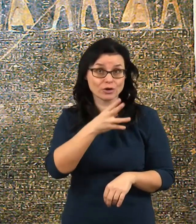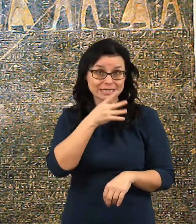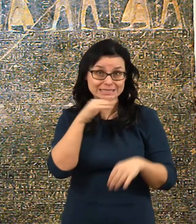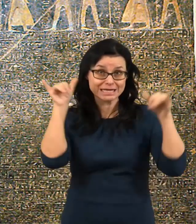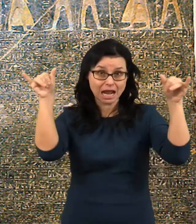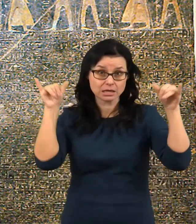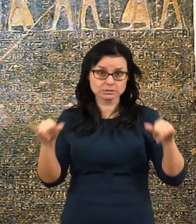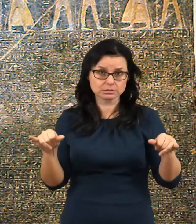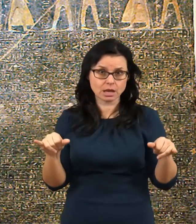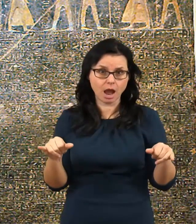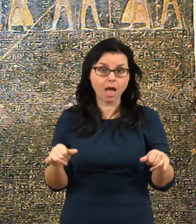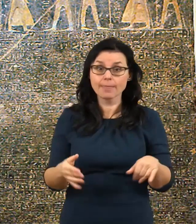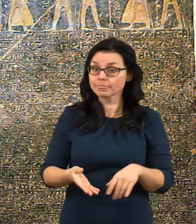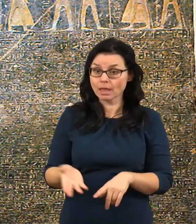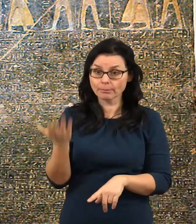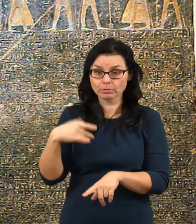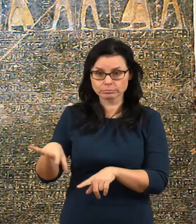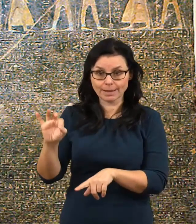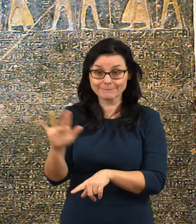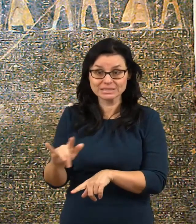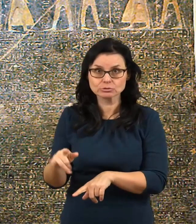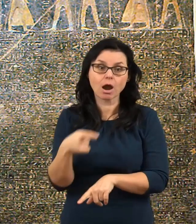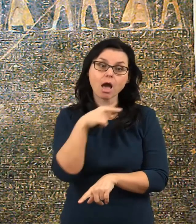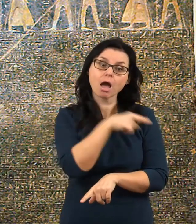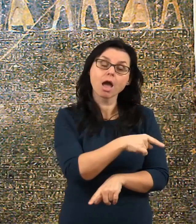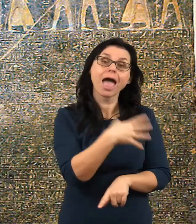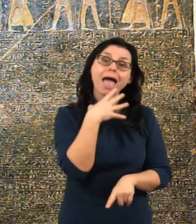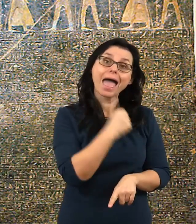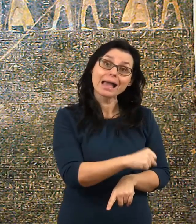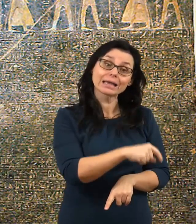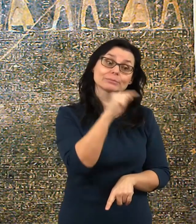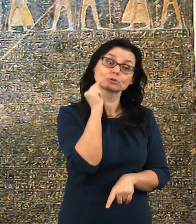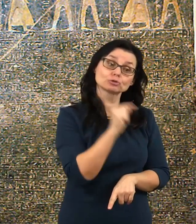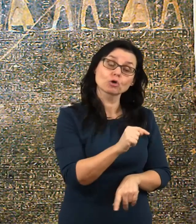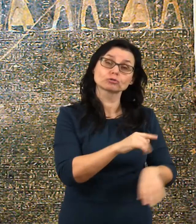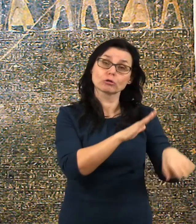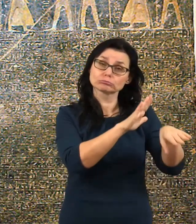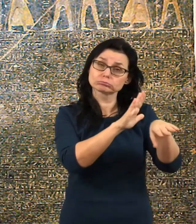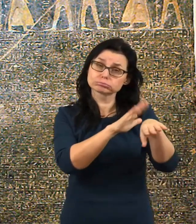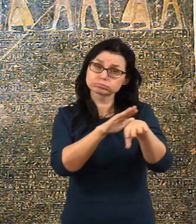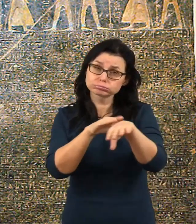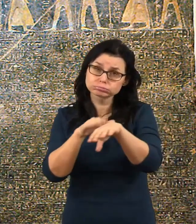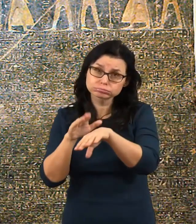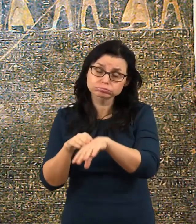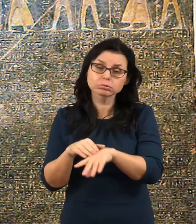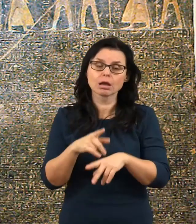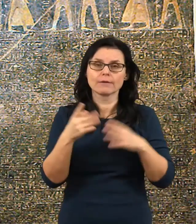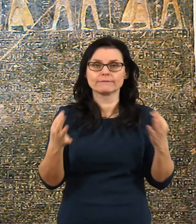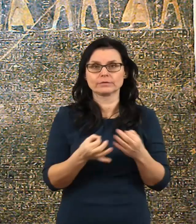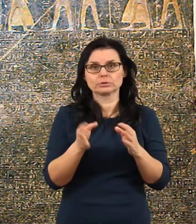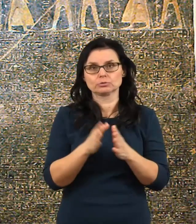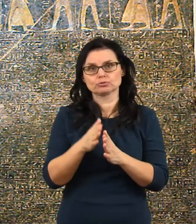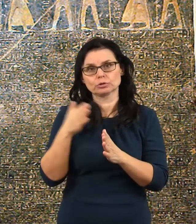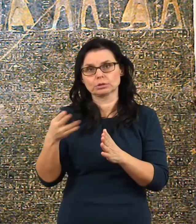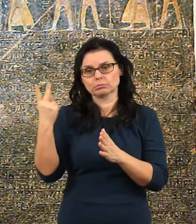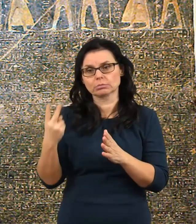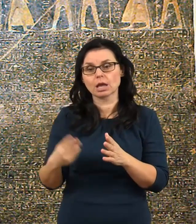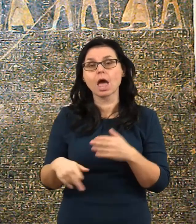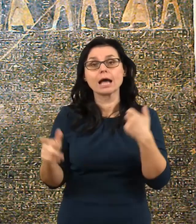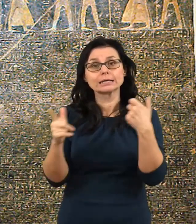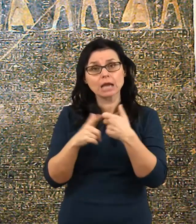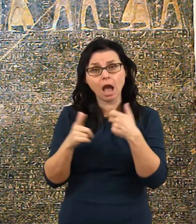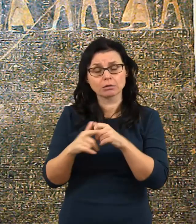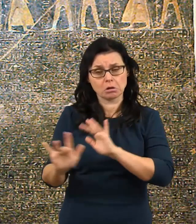nebyla nalezená v Izraeli, ale v Egiptě a oznamovala tyto věci, které tam teď nalevu můžete číst. Kanán je